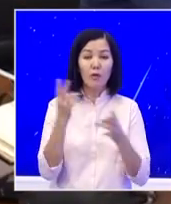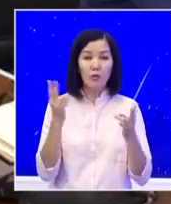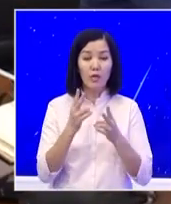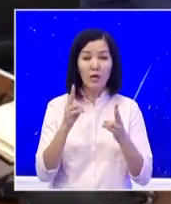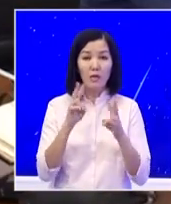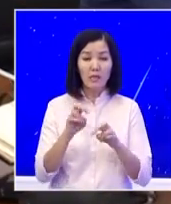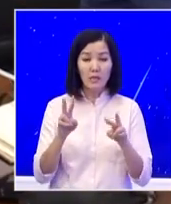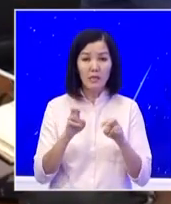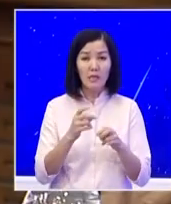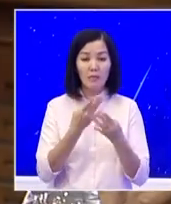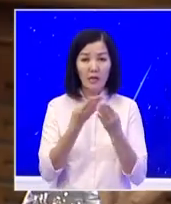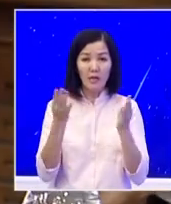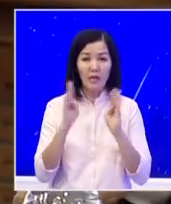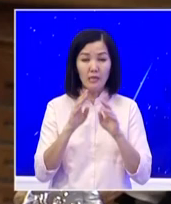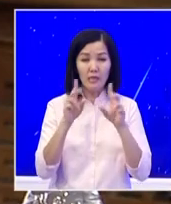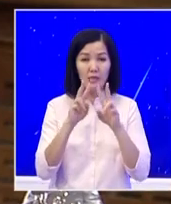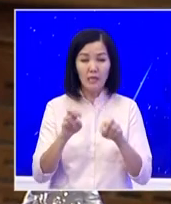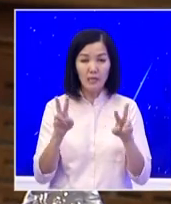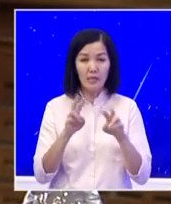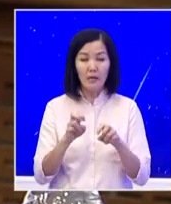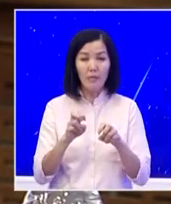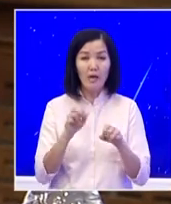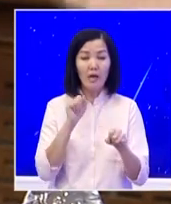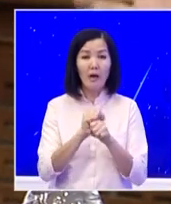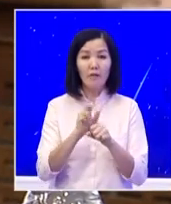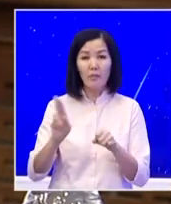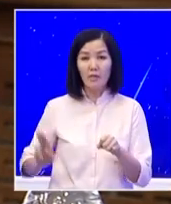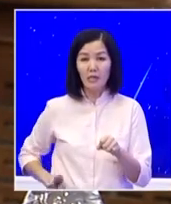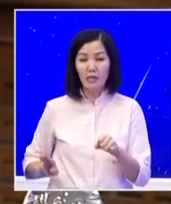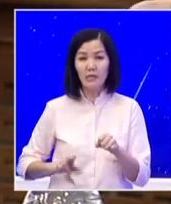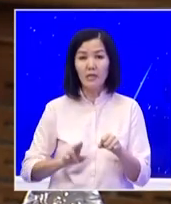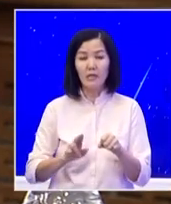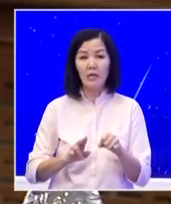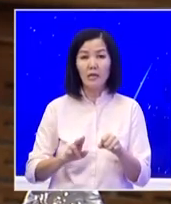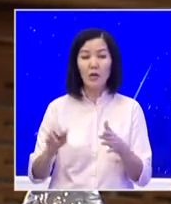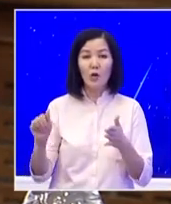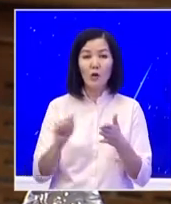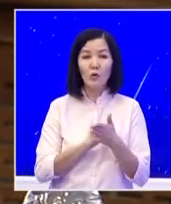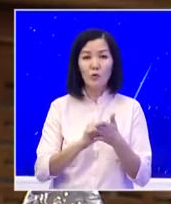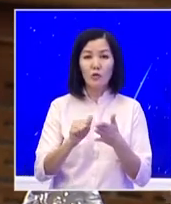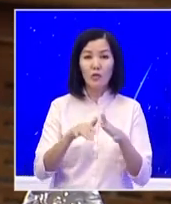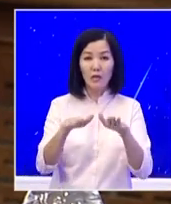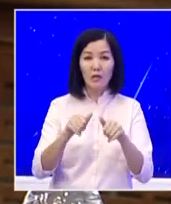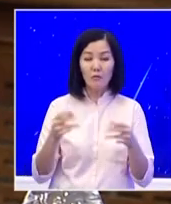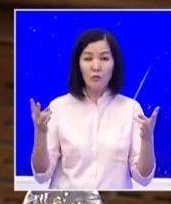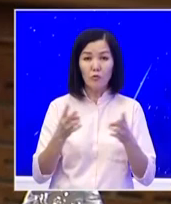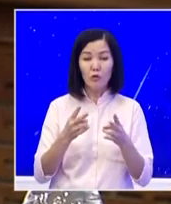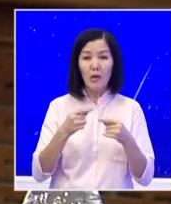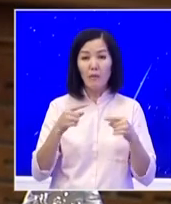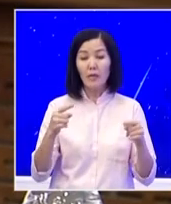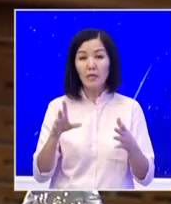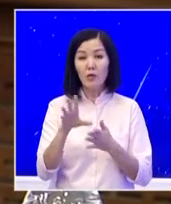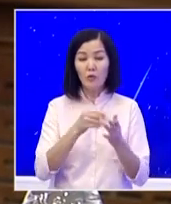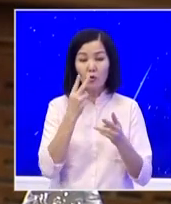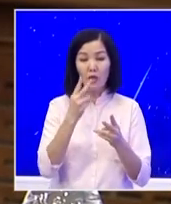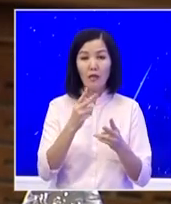тексеріп, карантин талаптарын орындамаған автопарктер басшыларының бір-екеуін лицензиясын неге алмайсыңдар? Өзгелерге сабақ болады.